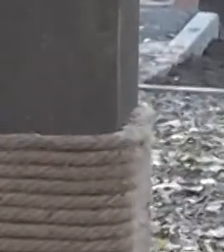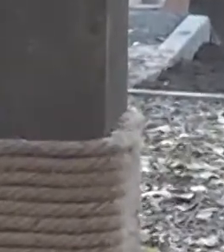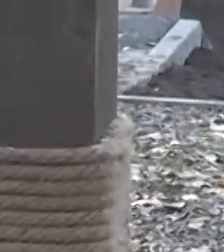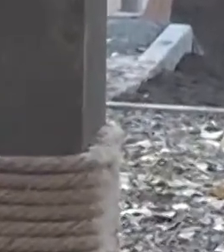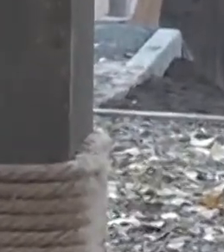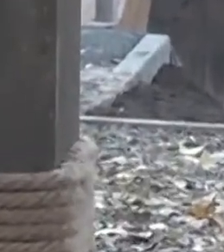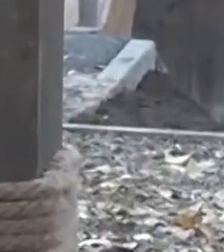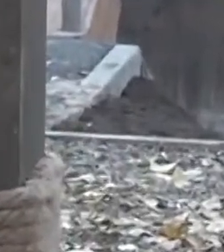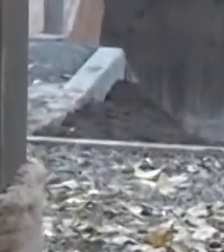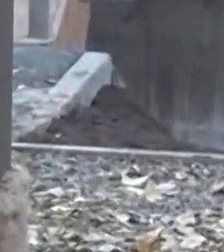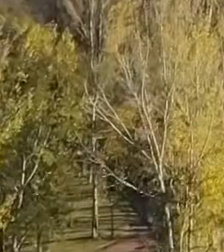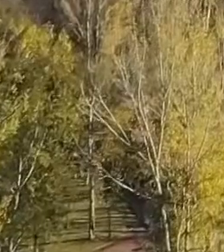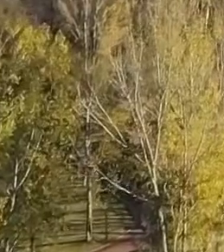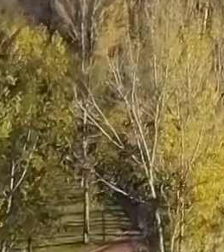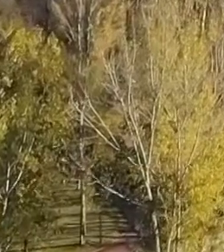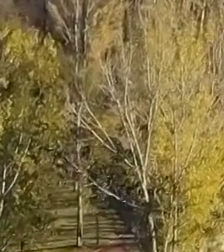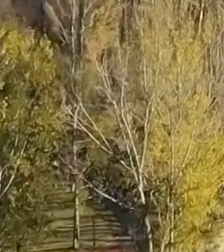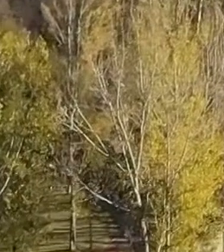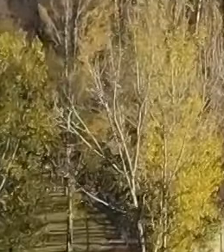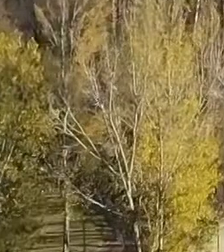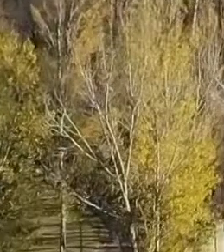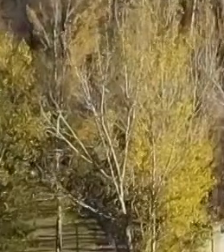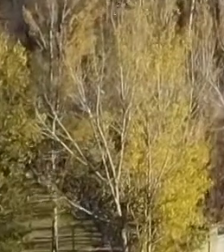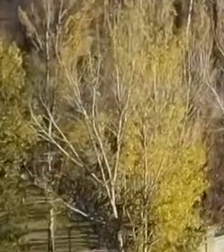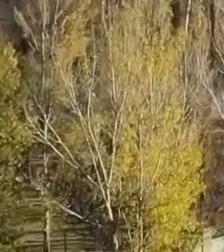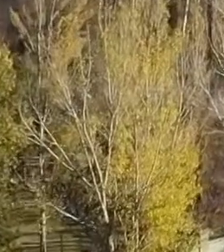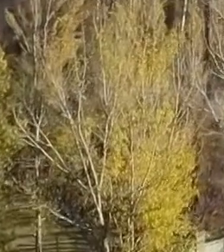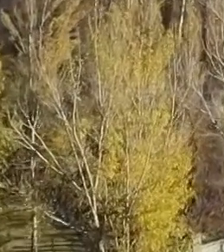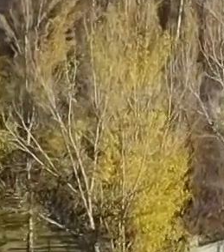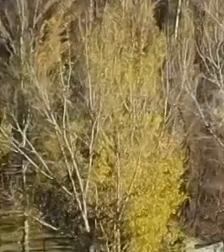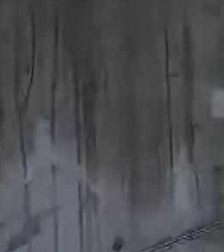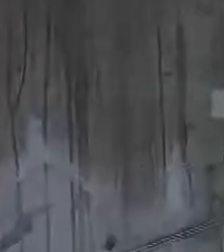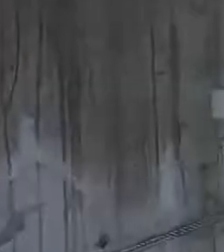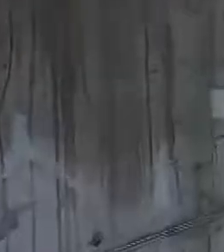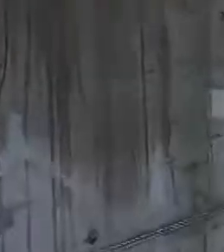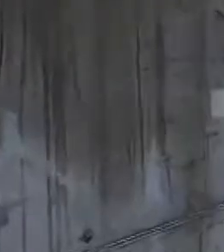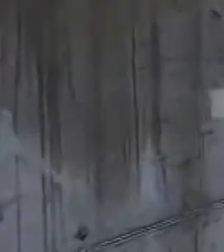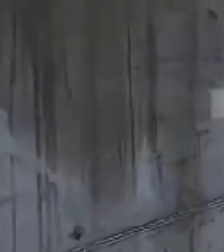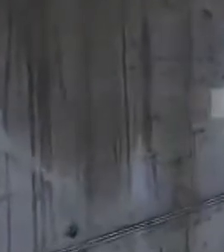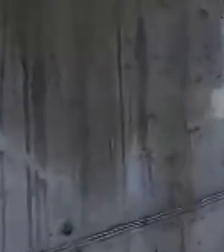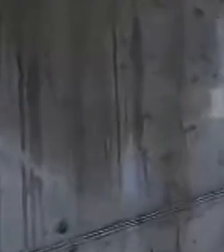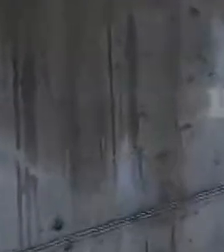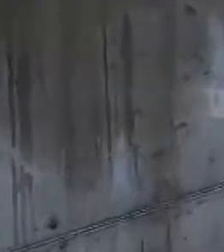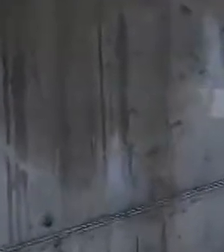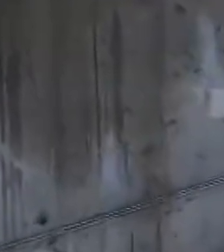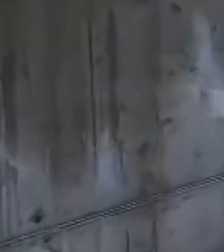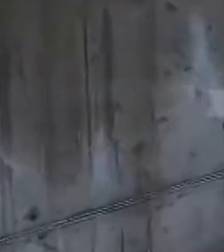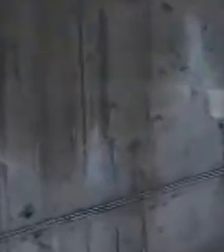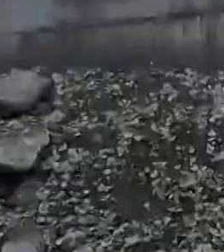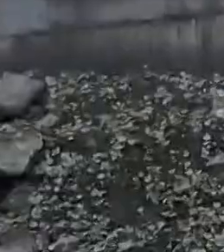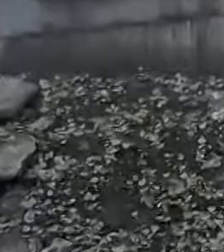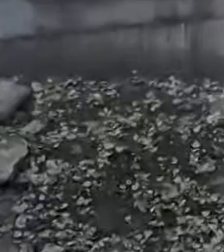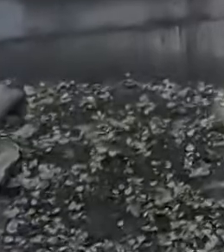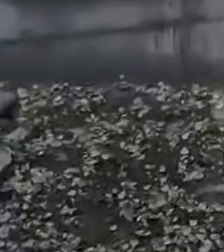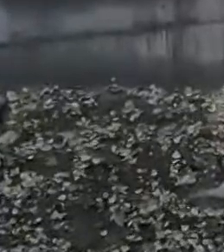конструкция довольно крепкая. Еще одна фишка новой прогулочной зоны – это скамейки. На отдельных участках установлены деревянные трибуны,